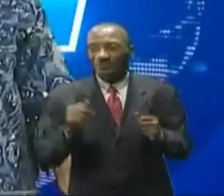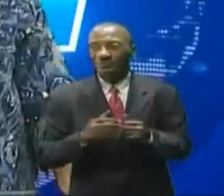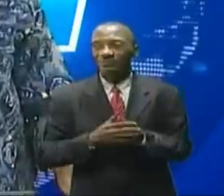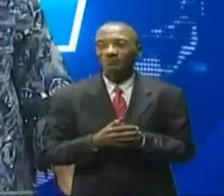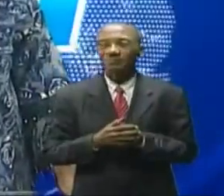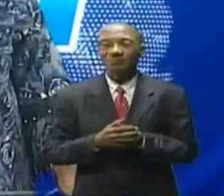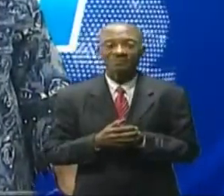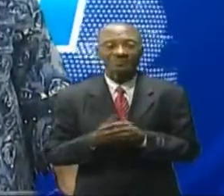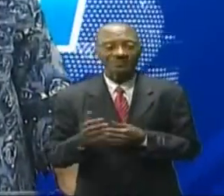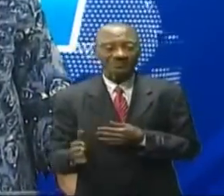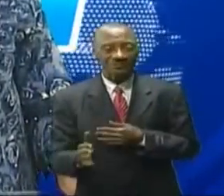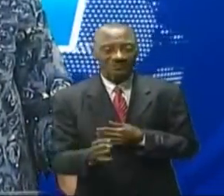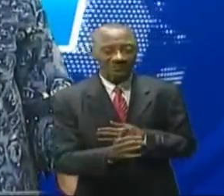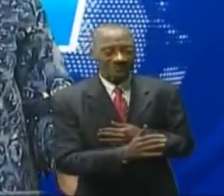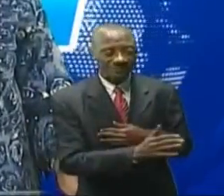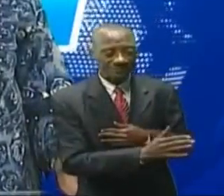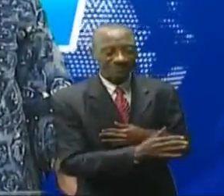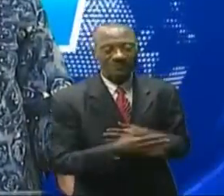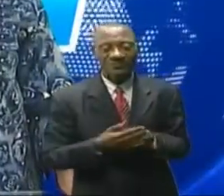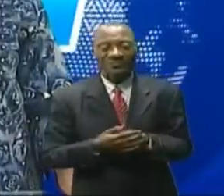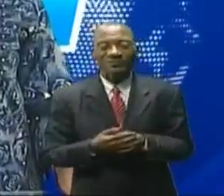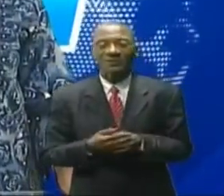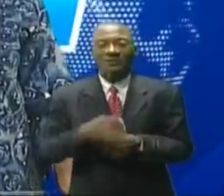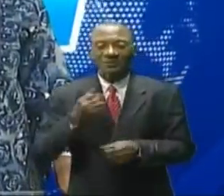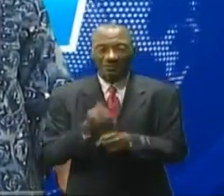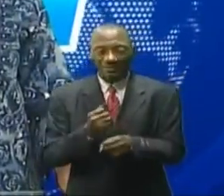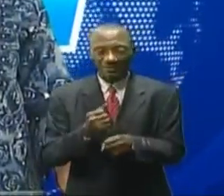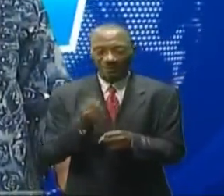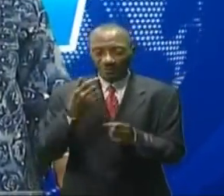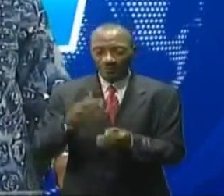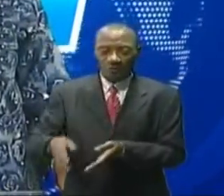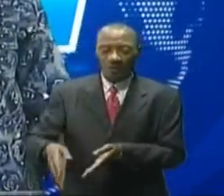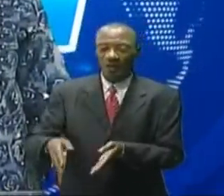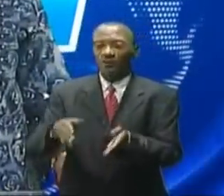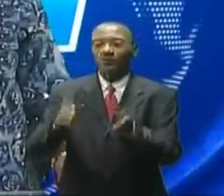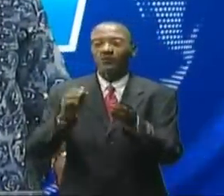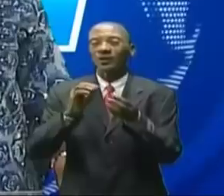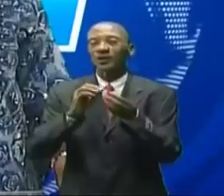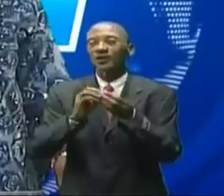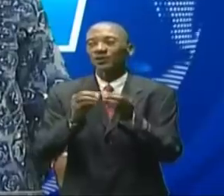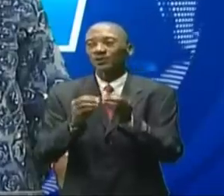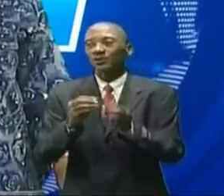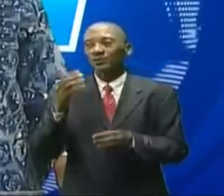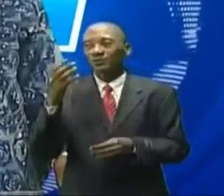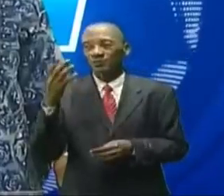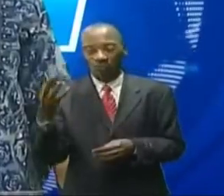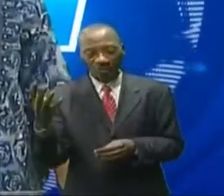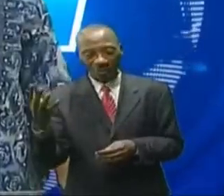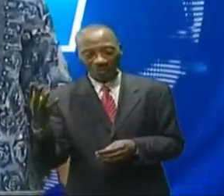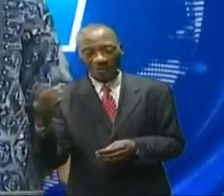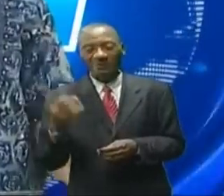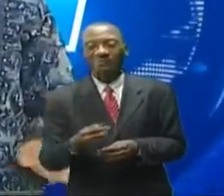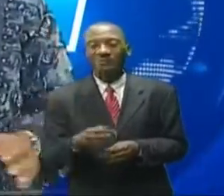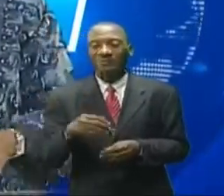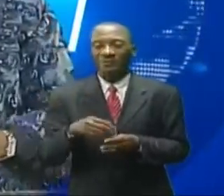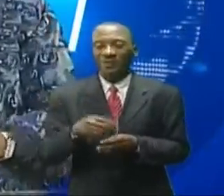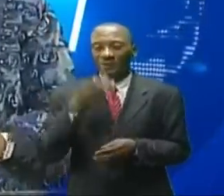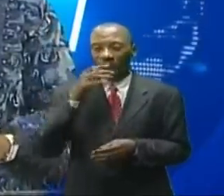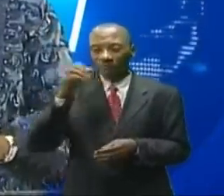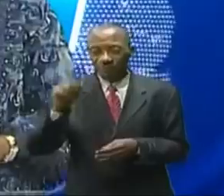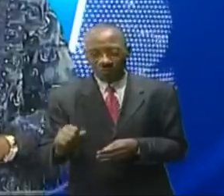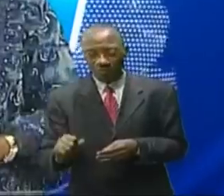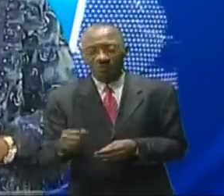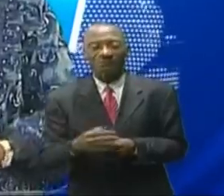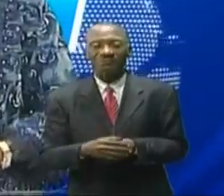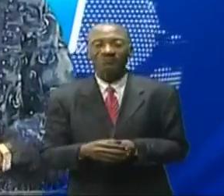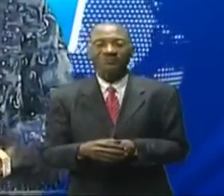Réhabilitation de la route nationale numéro 5 dans son tronçon compris entre Nyantende et Kamanyola dans le sud Kivu. La reprise des